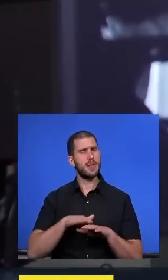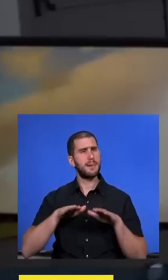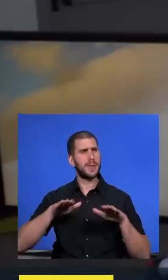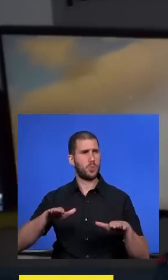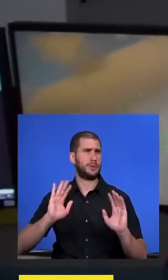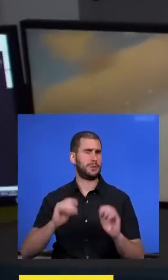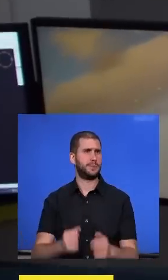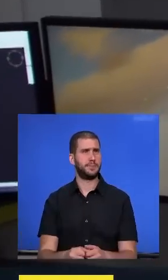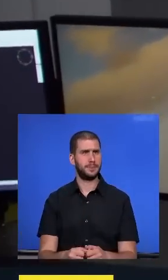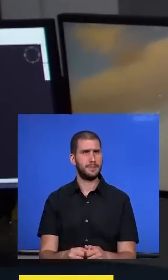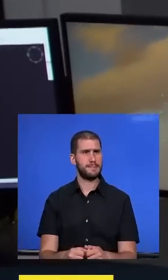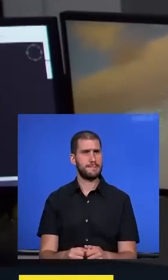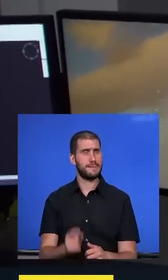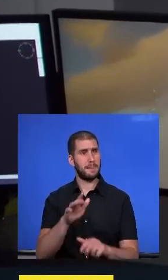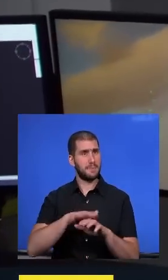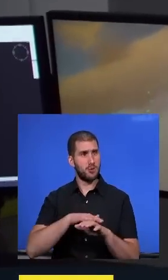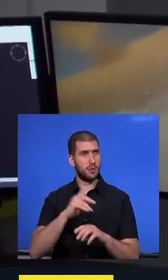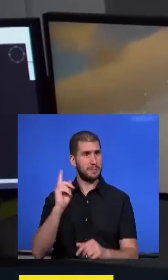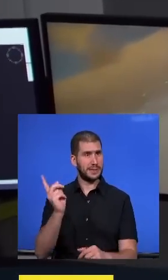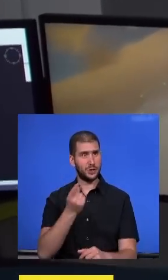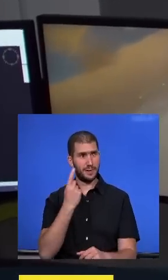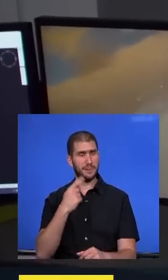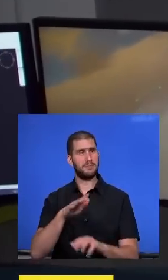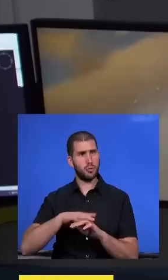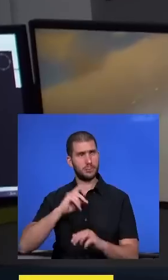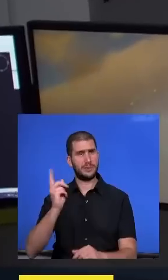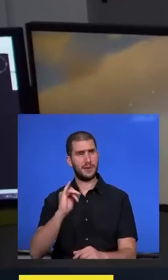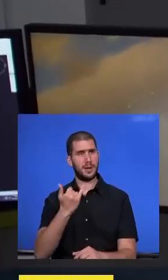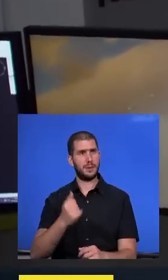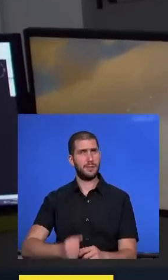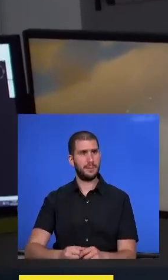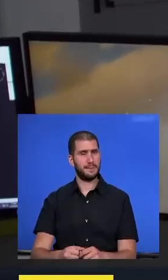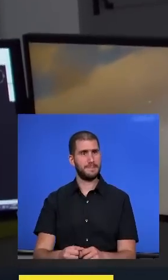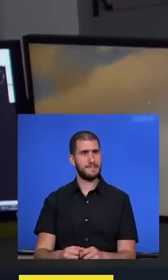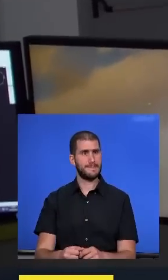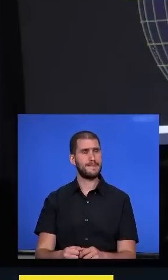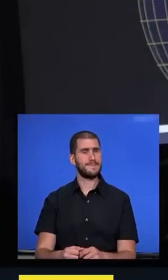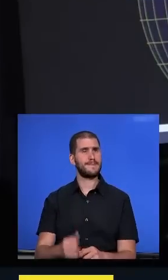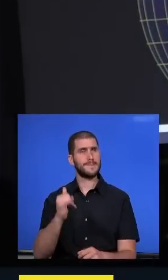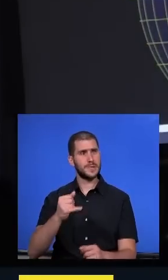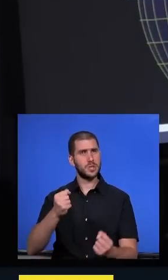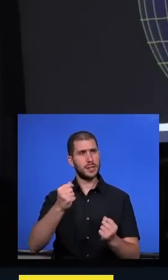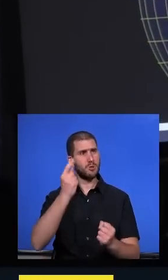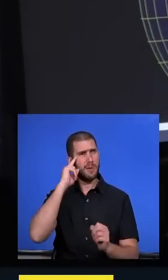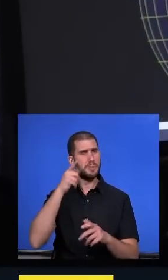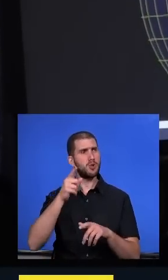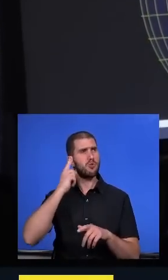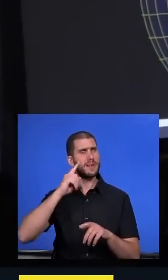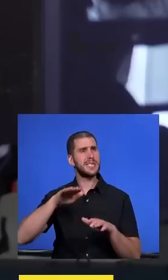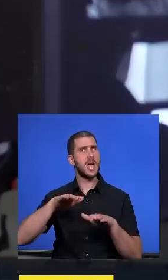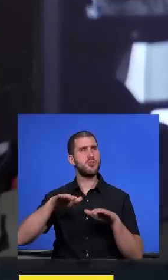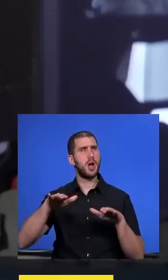בעצם. אתה מרגיש שאתה מסתובב איתי? מרגיש מסתובב, כן. עכשיו תיישר את המטוס ותחשוב מה שנדמה לך כי